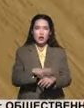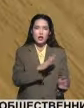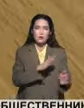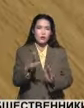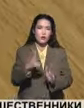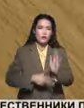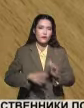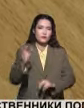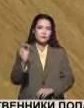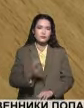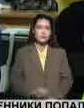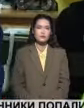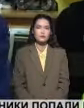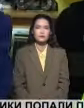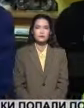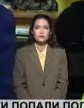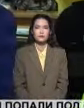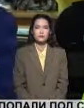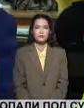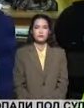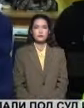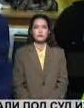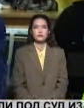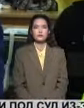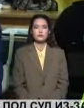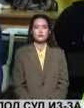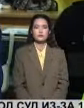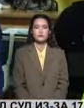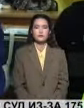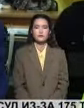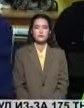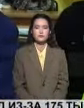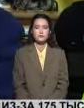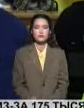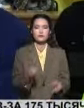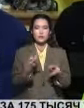порядка 80%. Это одна из актуальных проблем, которая,